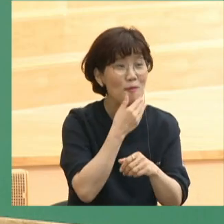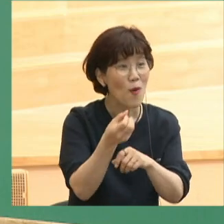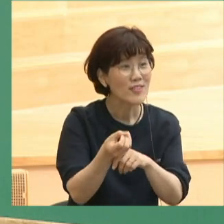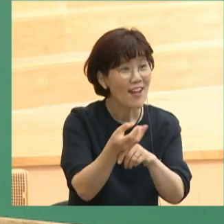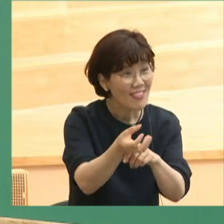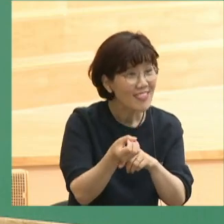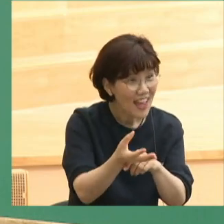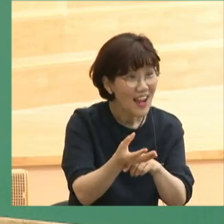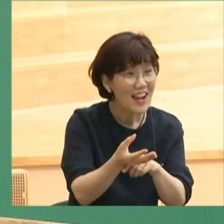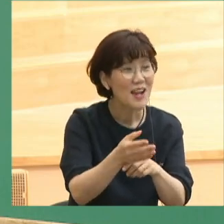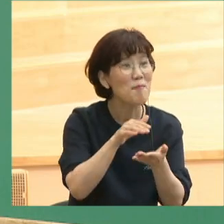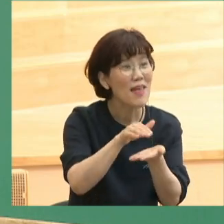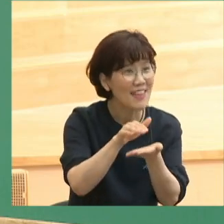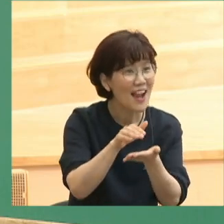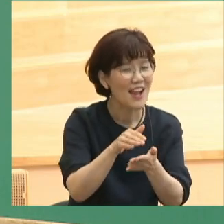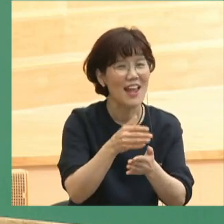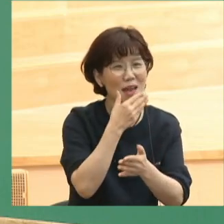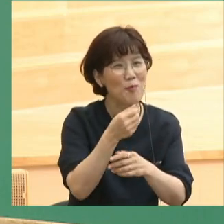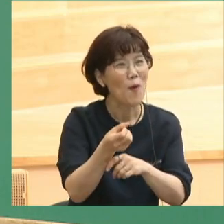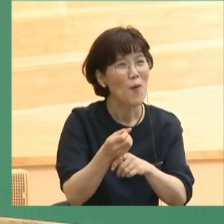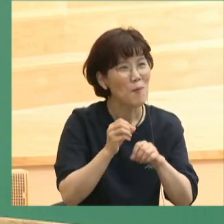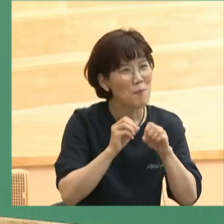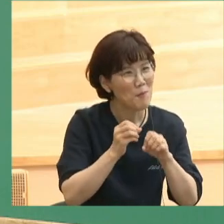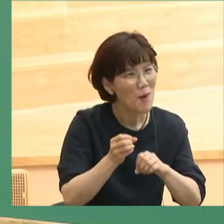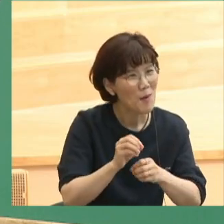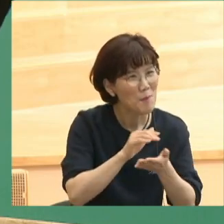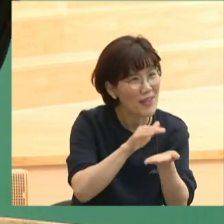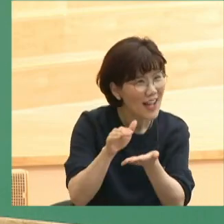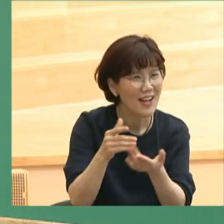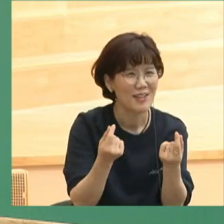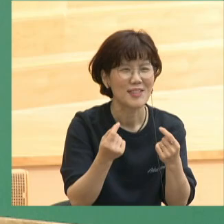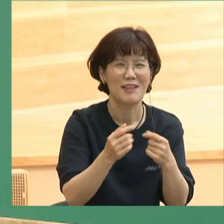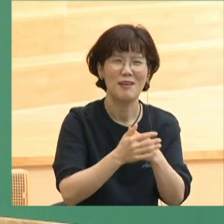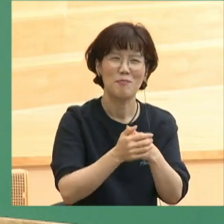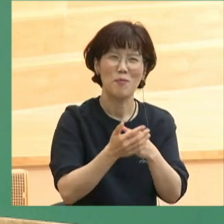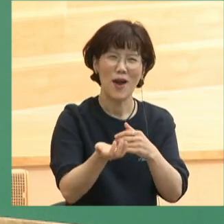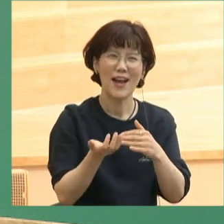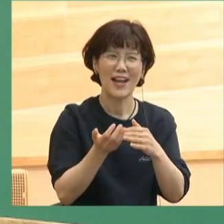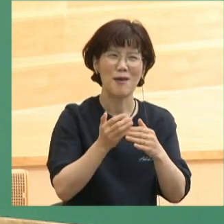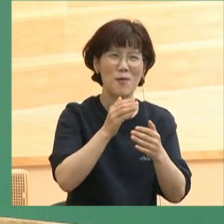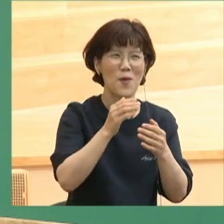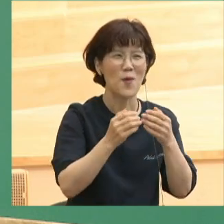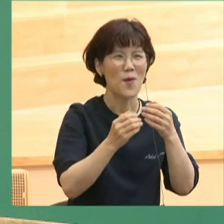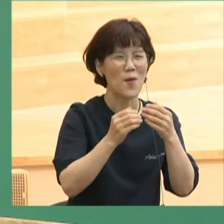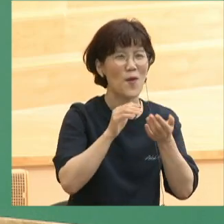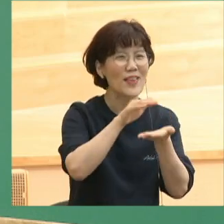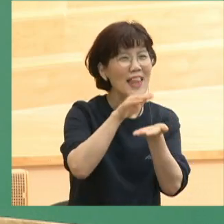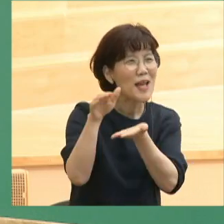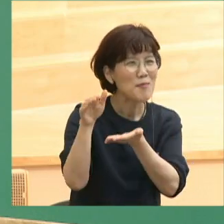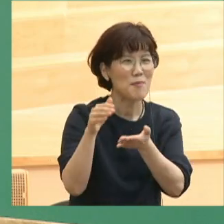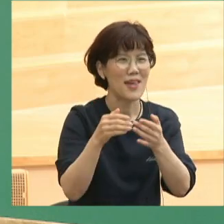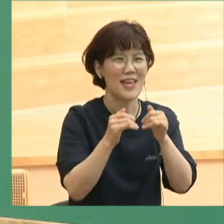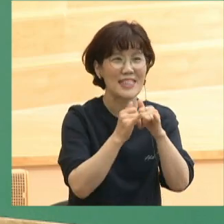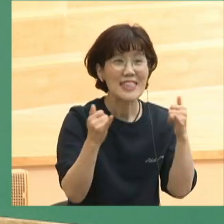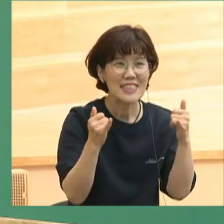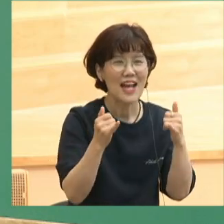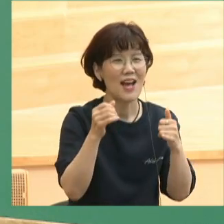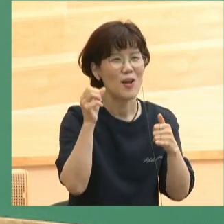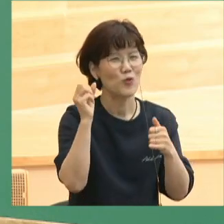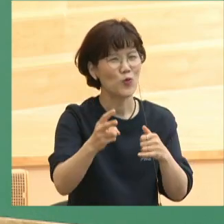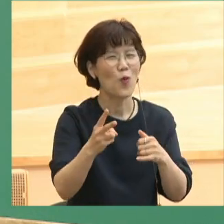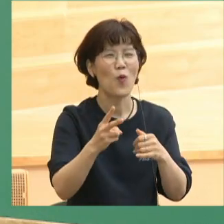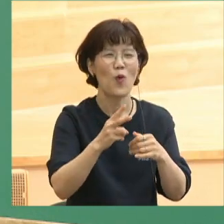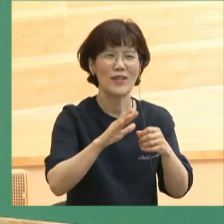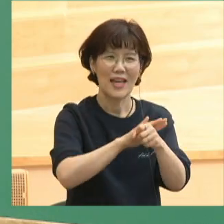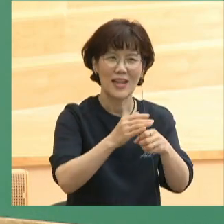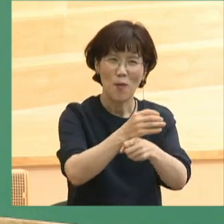뭐 이렇게 배달한다 그런 의미로 앞서 택배기사 응원키트 사역이라든지 사랑의 보따리 사역은 솔직히 우리가 마음만